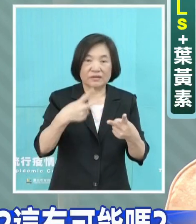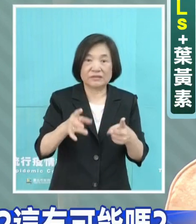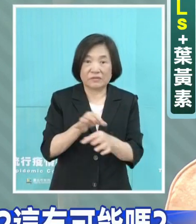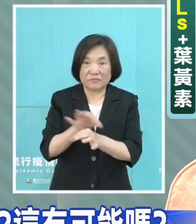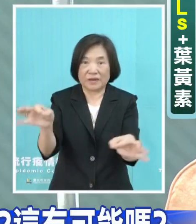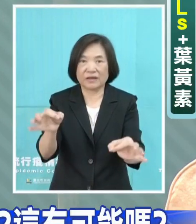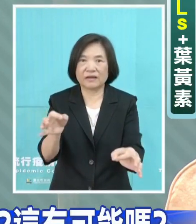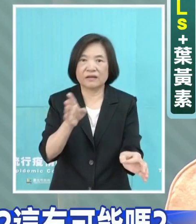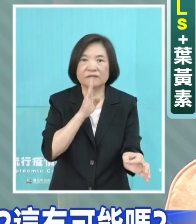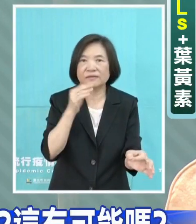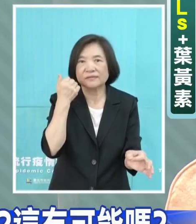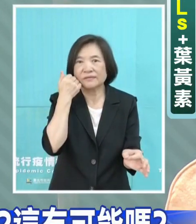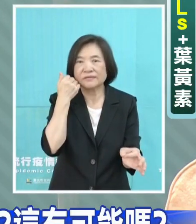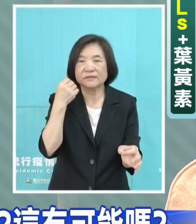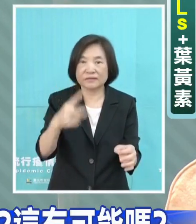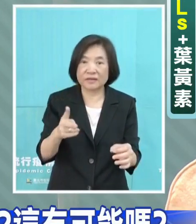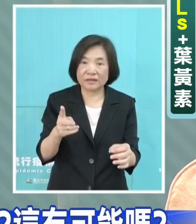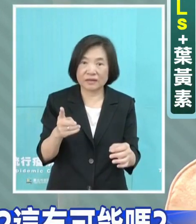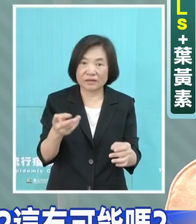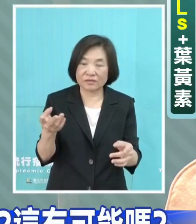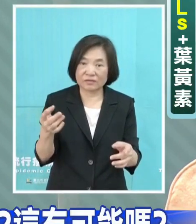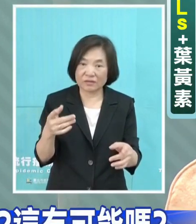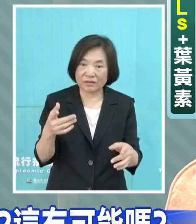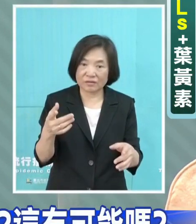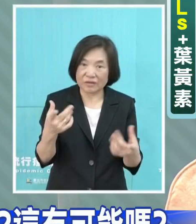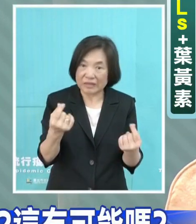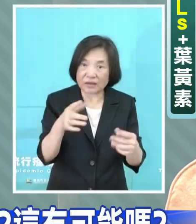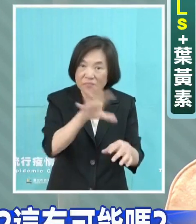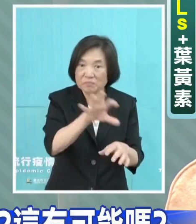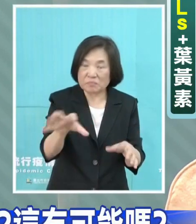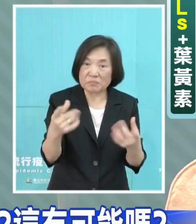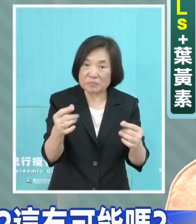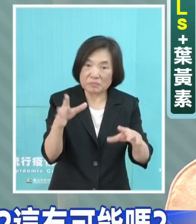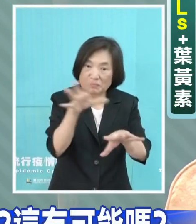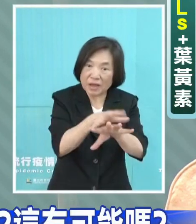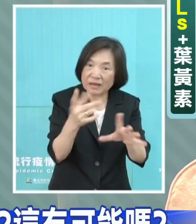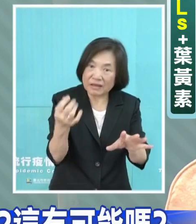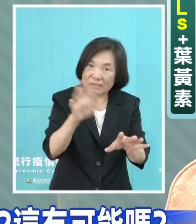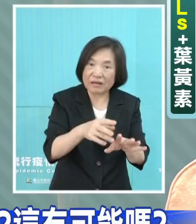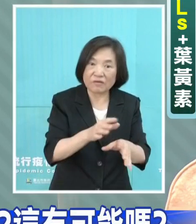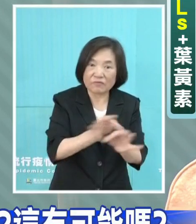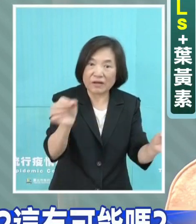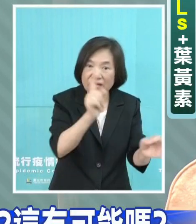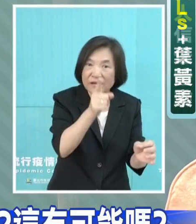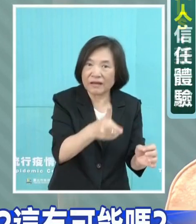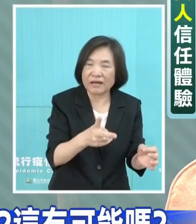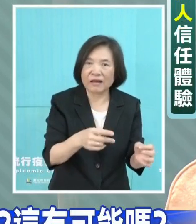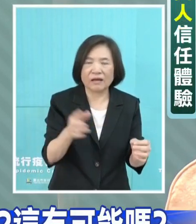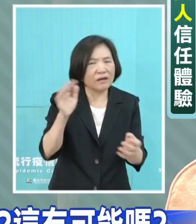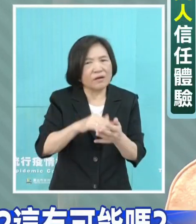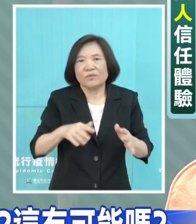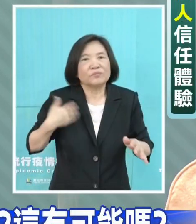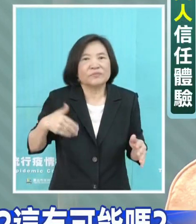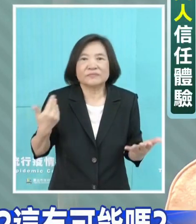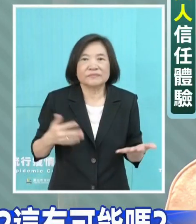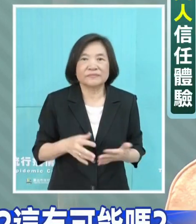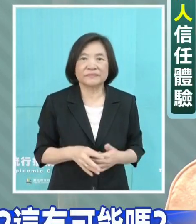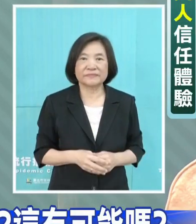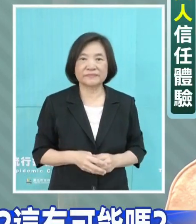是再叠上去还是怎样？还是有花过的不用拿还是怎样？搞不清楚。那时候一开始的时